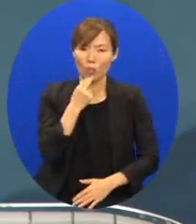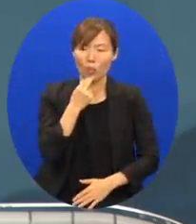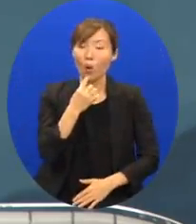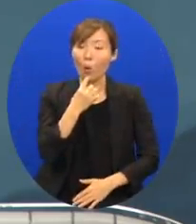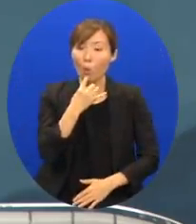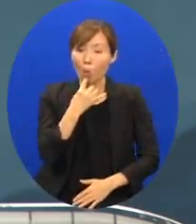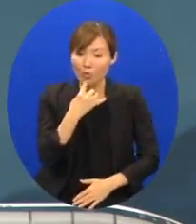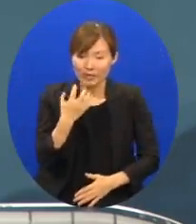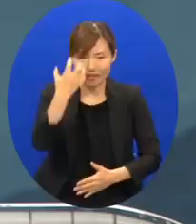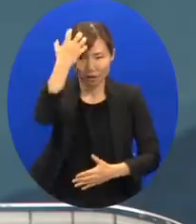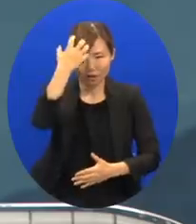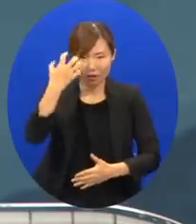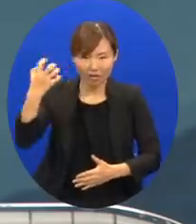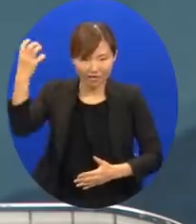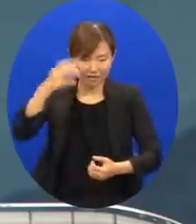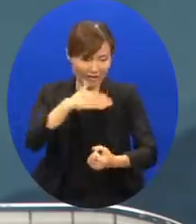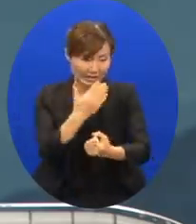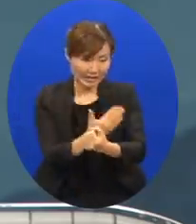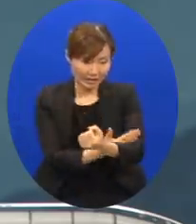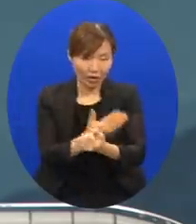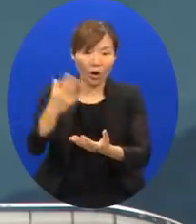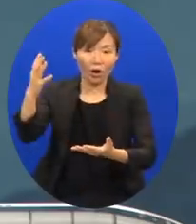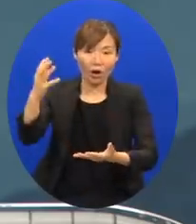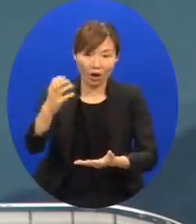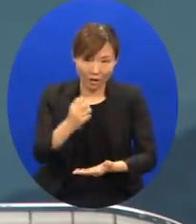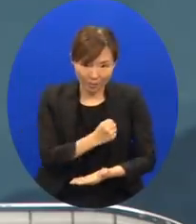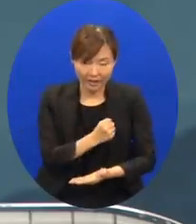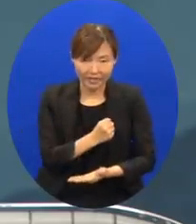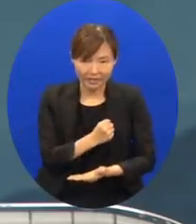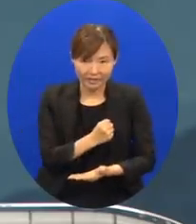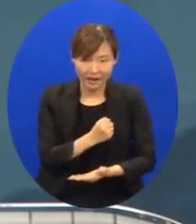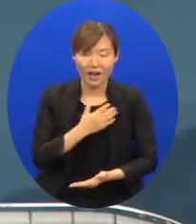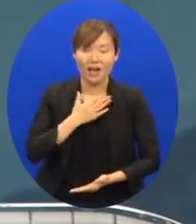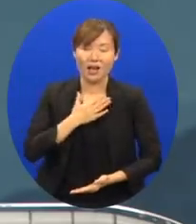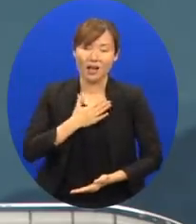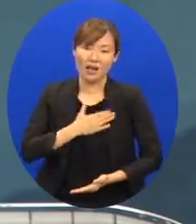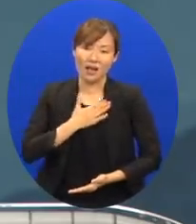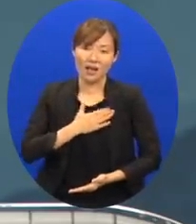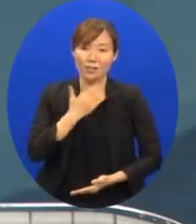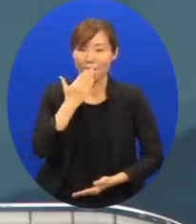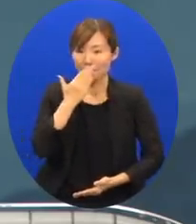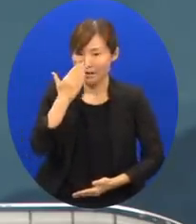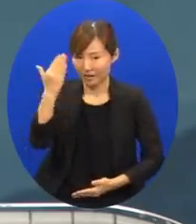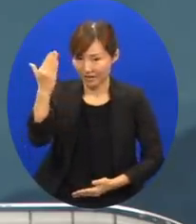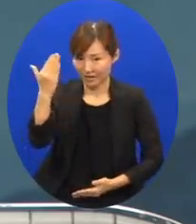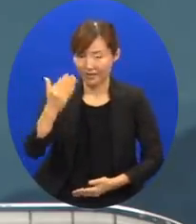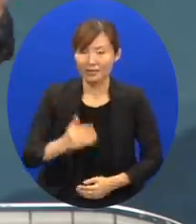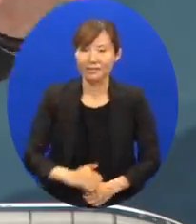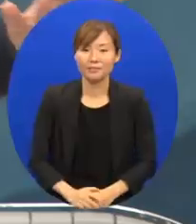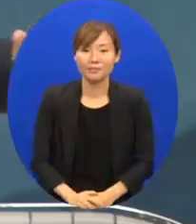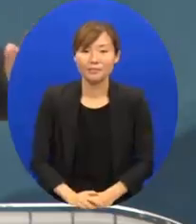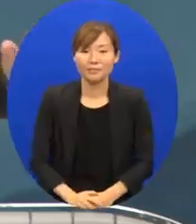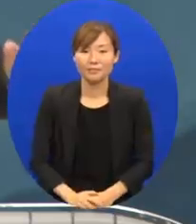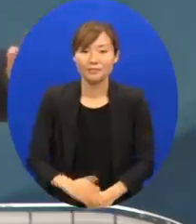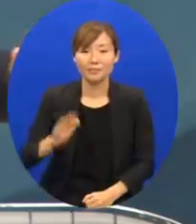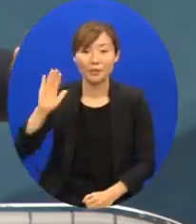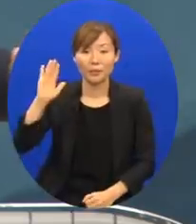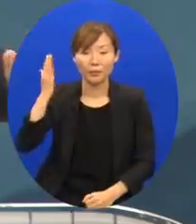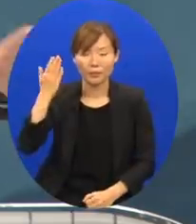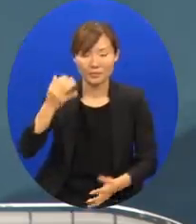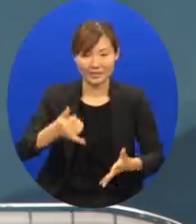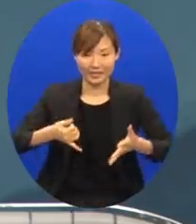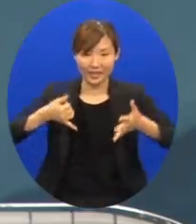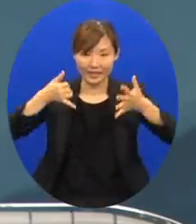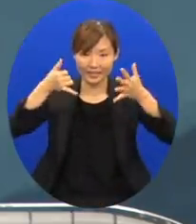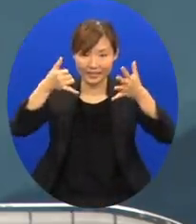성령의 능력으로만 알 수가 있는 것입니다 우리가 요즘 살아가는 이 세상은